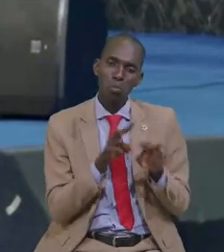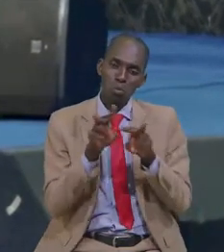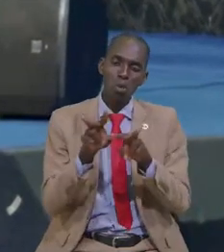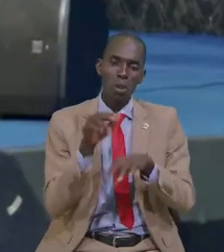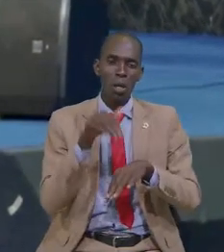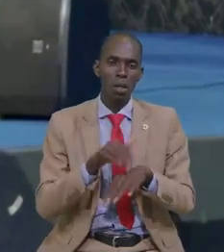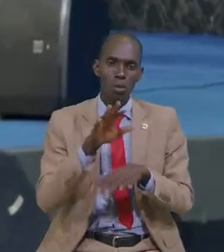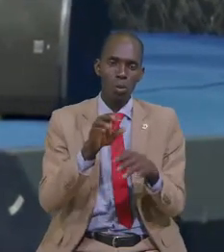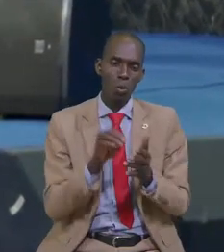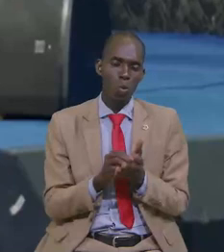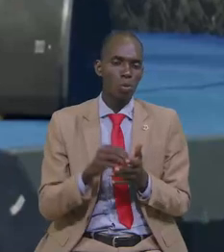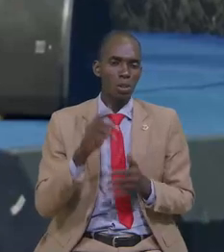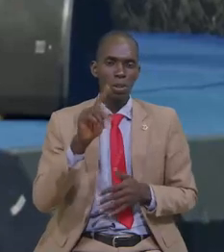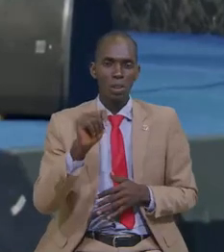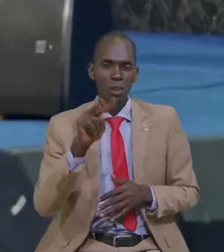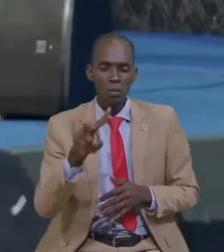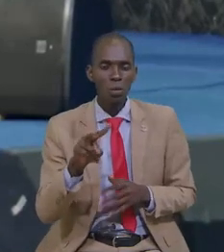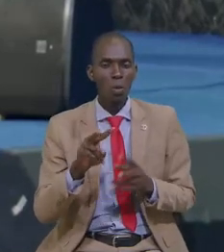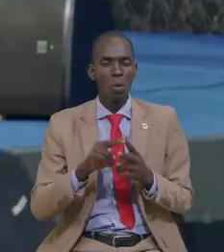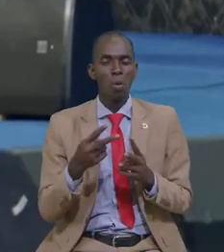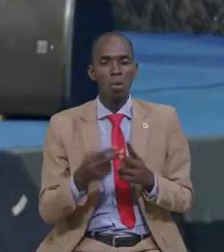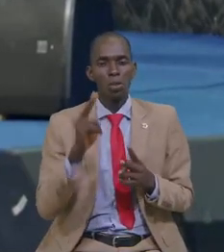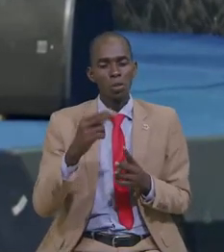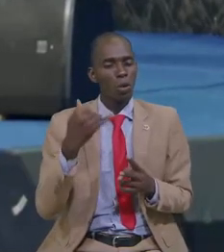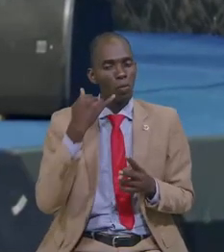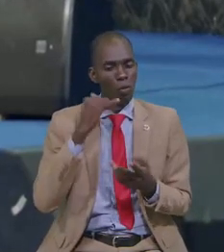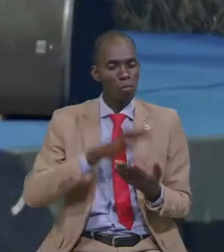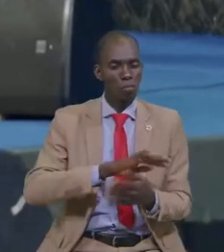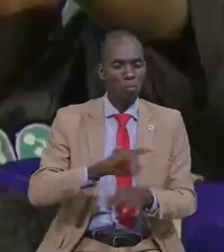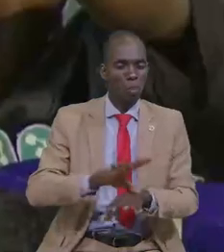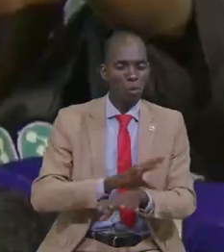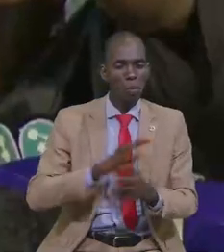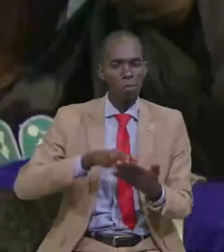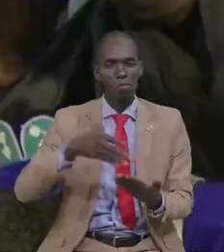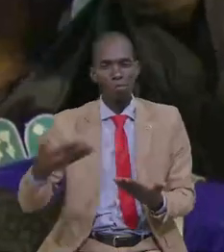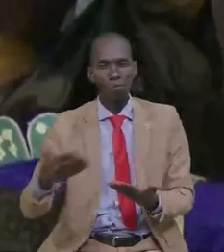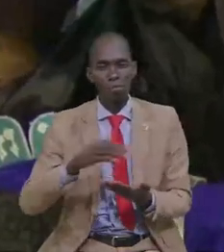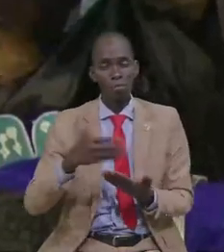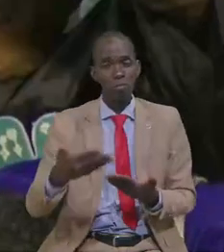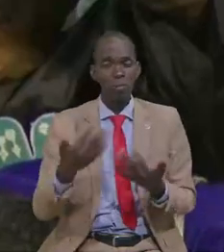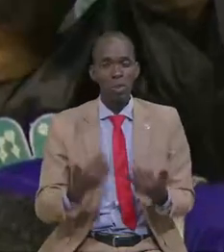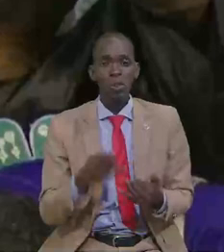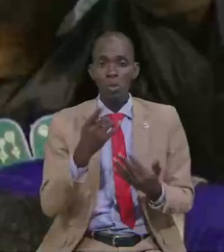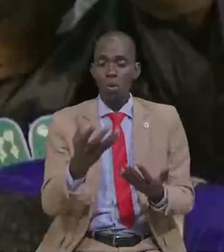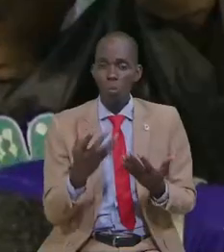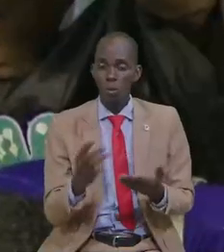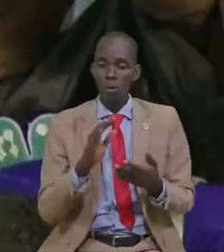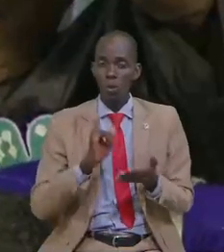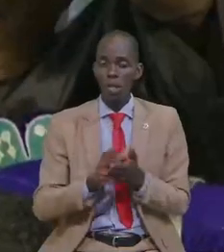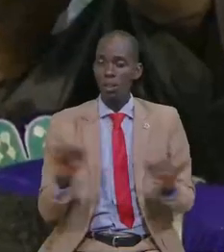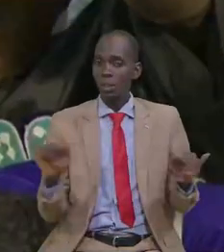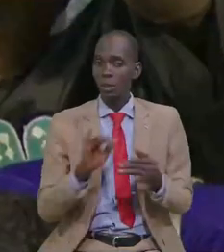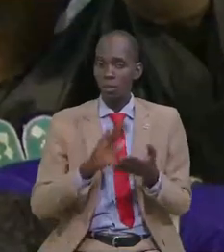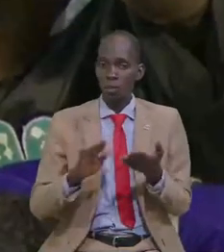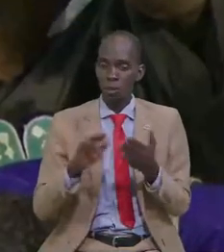Mais que vous soyez à la télé et que vous êtes à la radio, alors, vous voulez le pardon? Le Seigneur veut vous offrir le